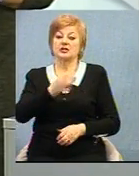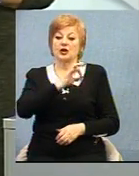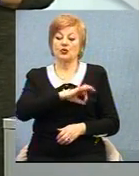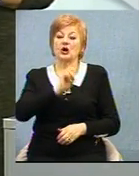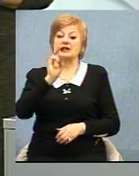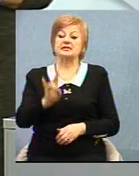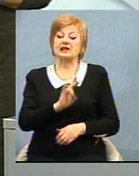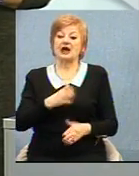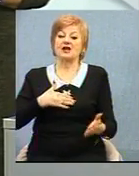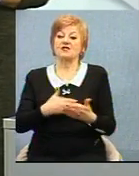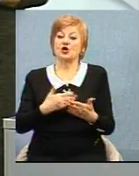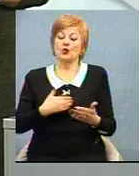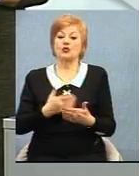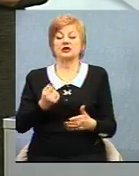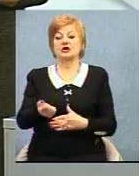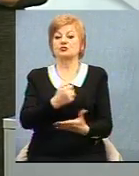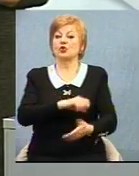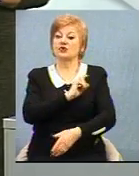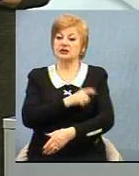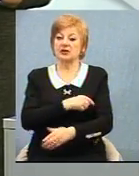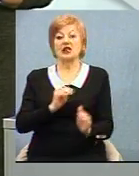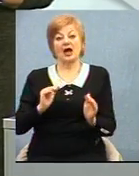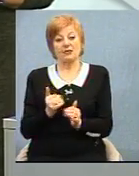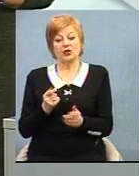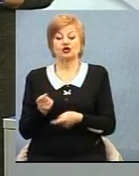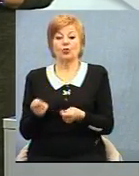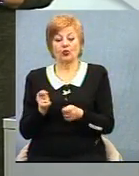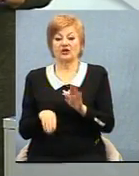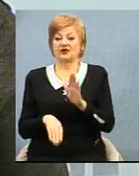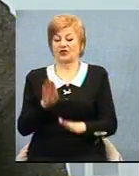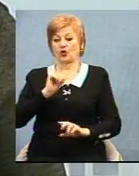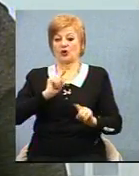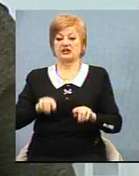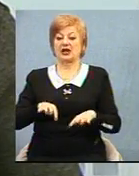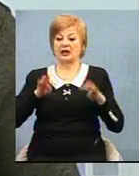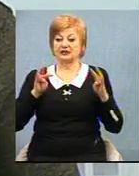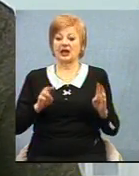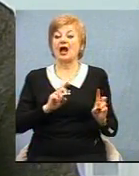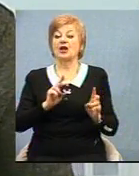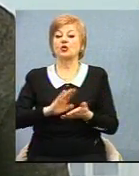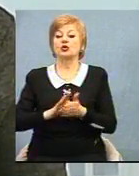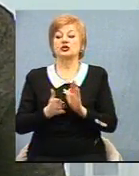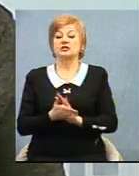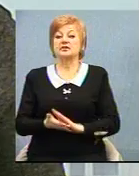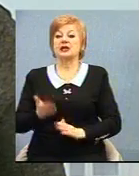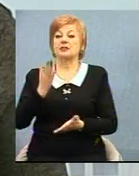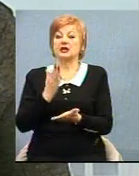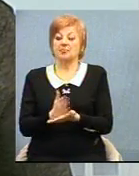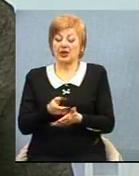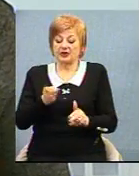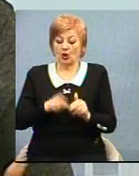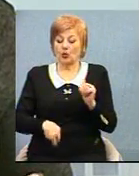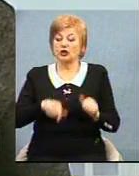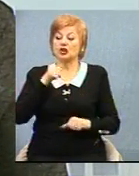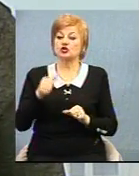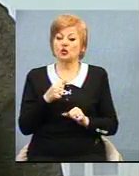церква, волонтери та Збройні сили, а найменшою – уряд і Верховна Рада. Яку ситуацію маємо на кінець року?